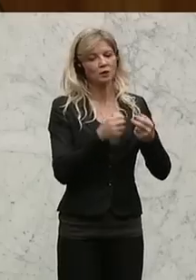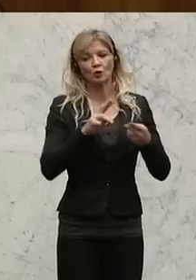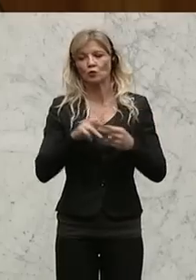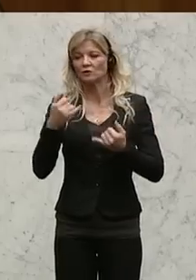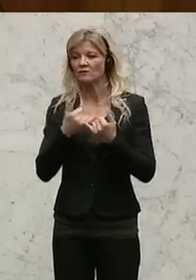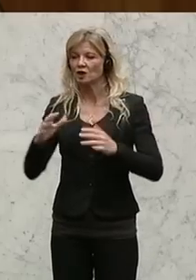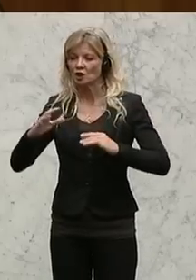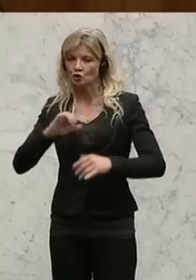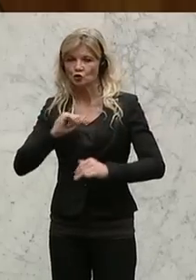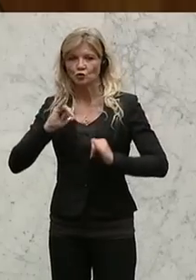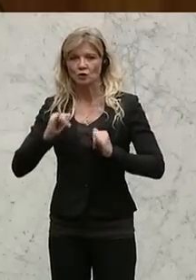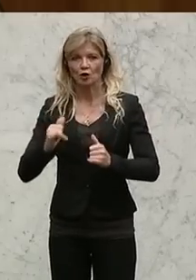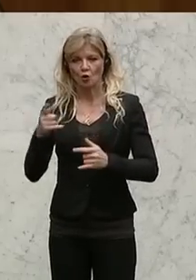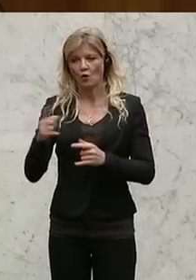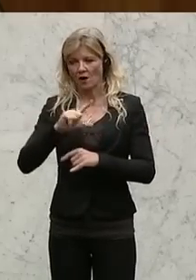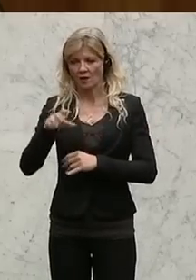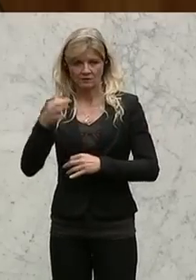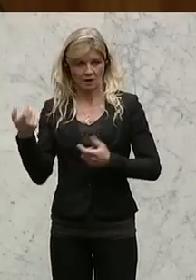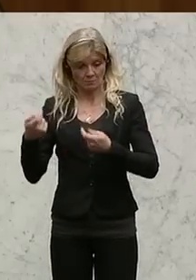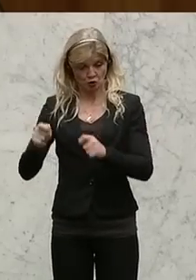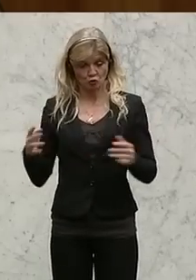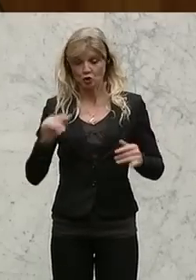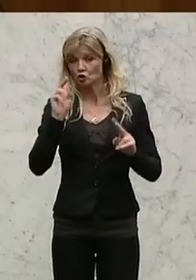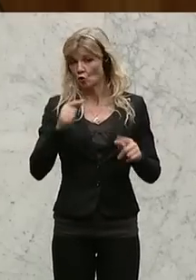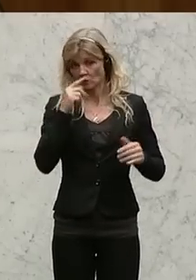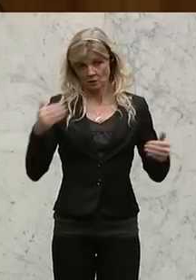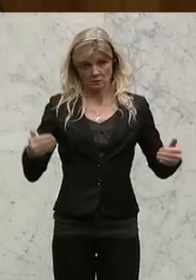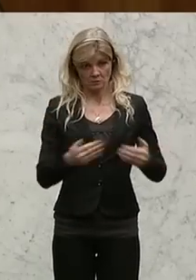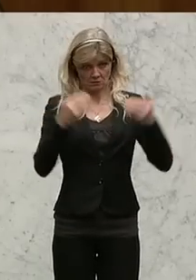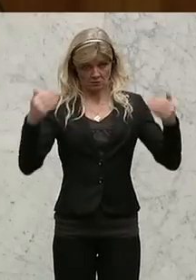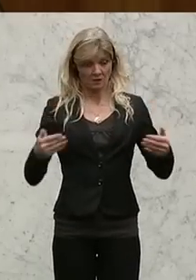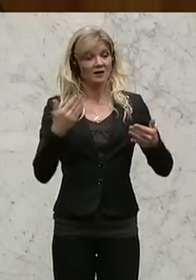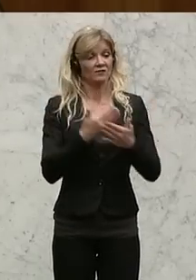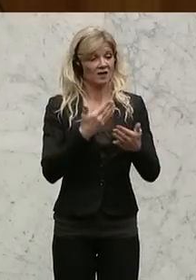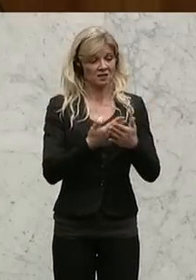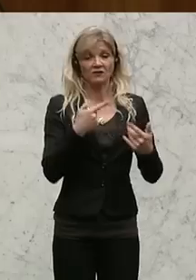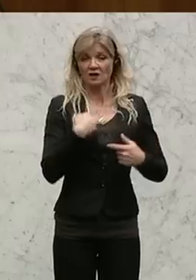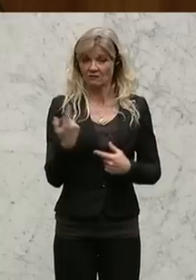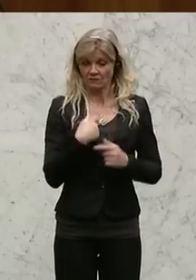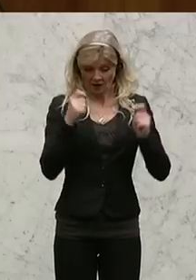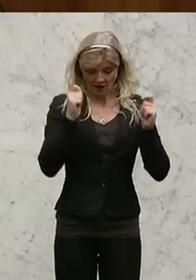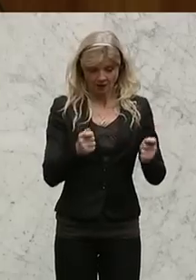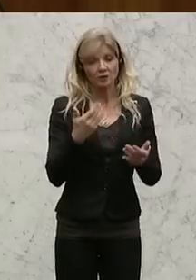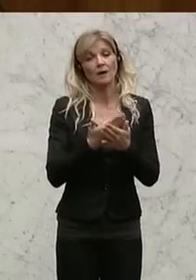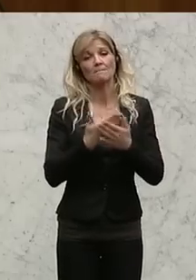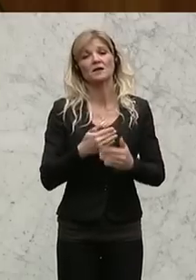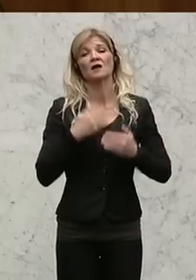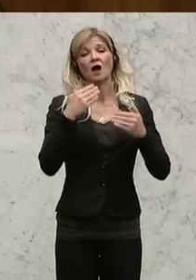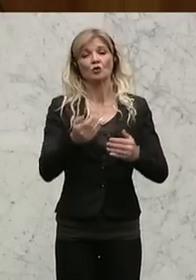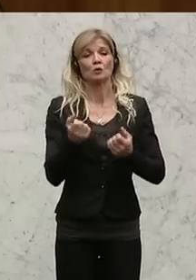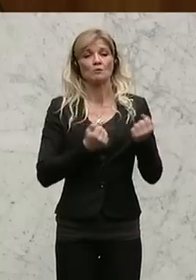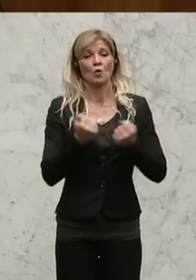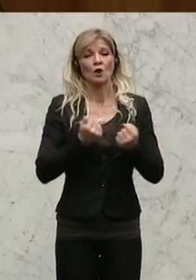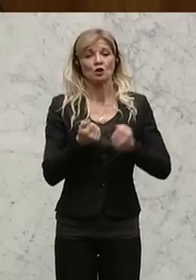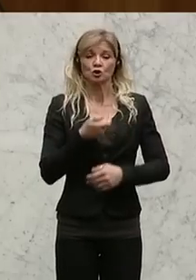die Freiheitliche Fraktion heute einen Antrag einbringen, damit sich auch der Außenpolitische Ausschuss und in der Folge vielleicht